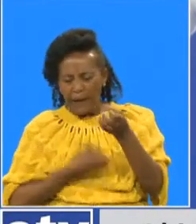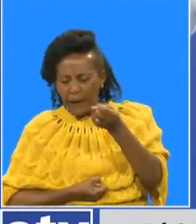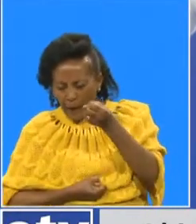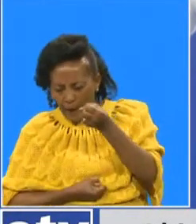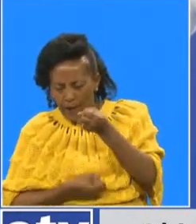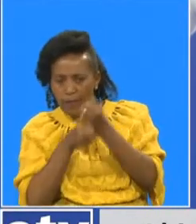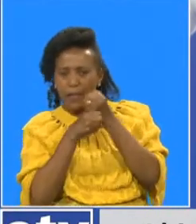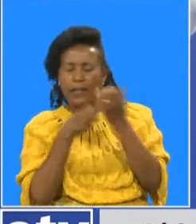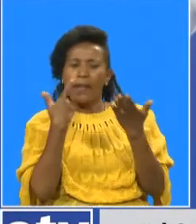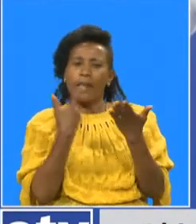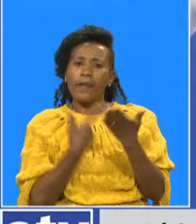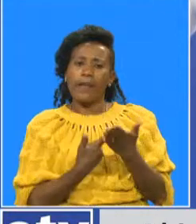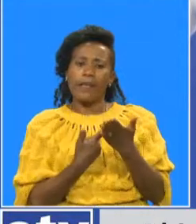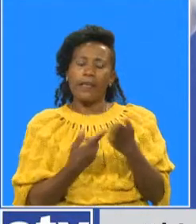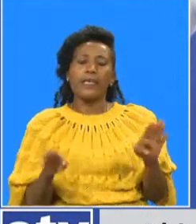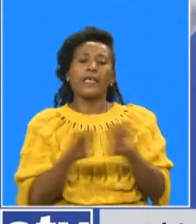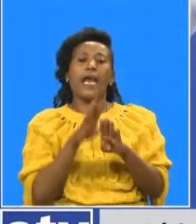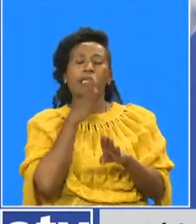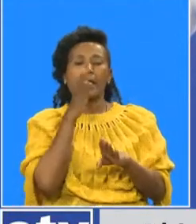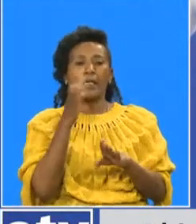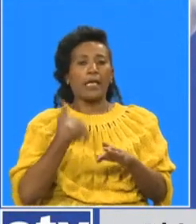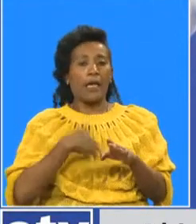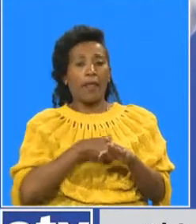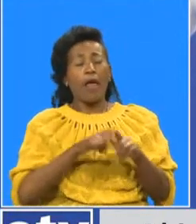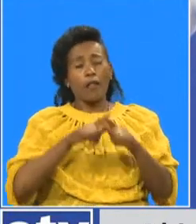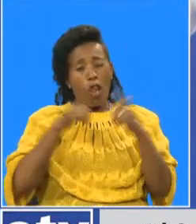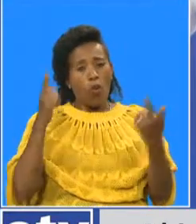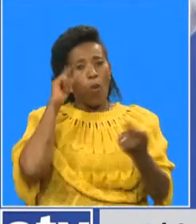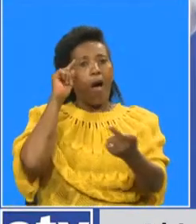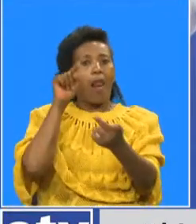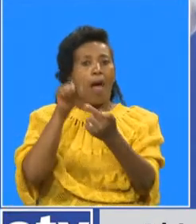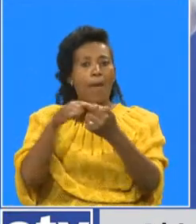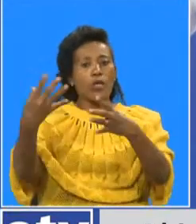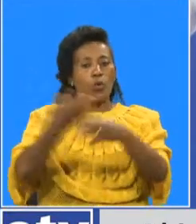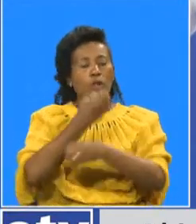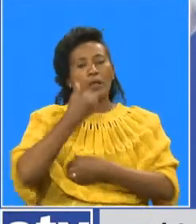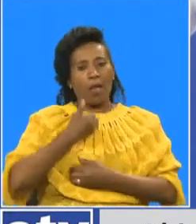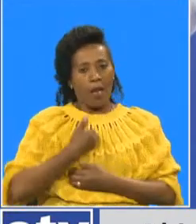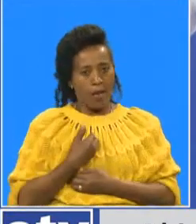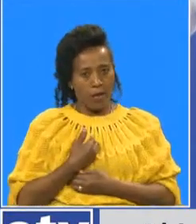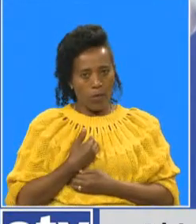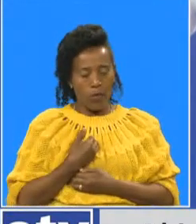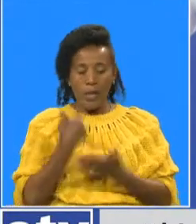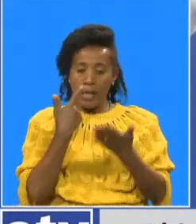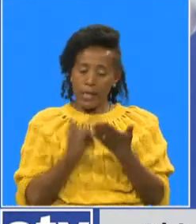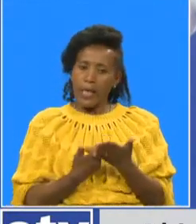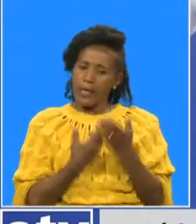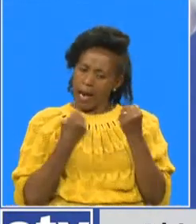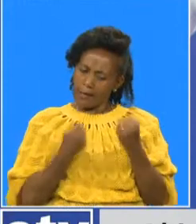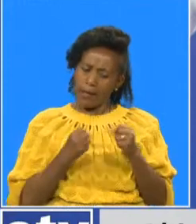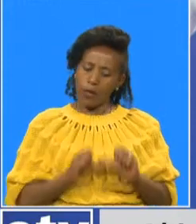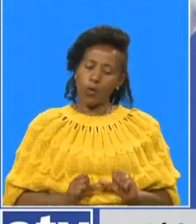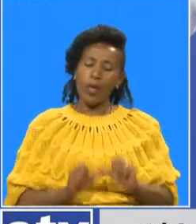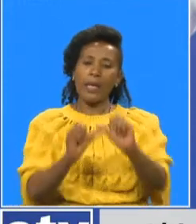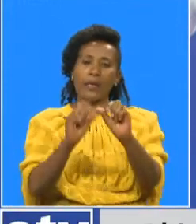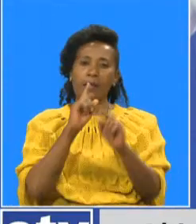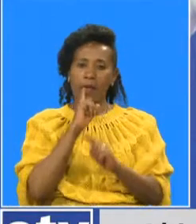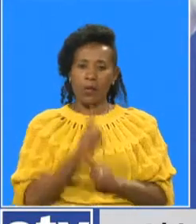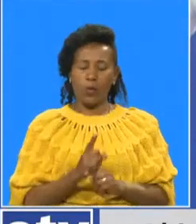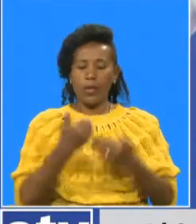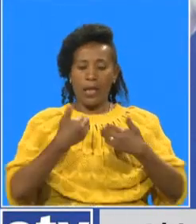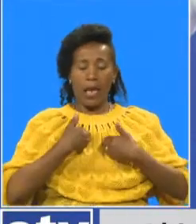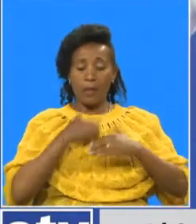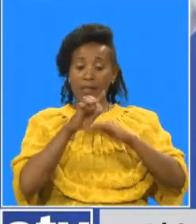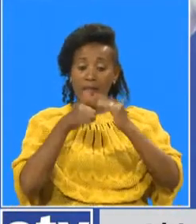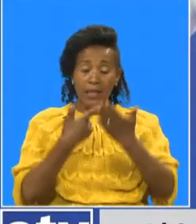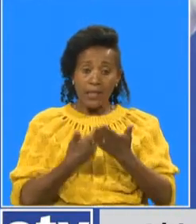ደግፈን ይህን እንዳይዘጋ ማድረግ ነው የእኛ ትልቁ ዓላማ እየወሰድን ያለ ነው እና ይሄን አጠናክሮ የመቀጠል ነው